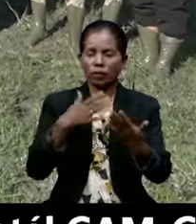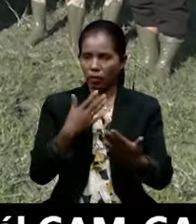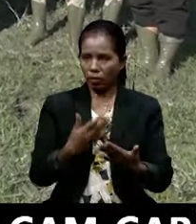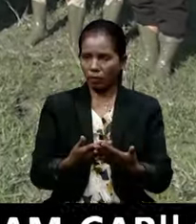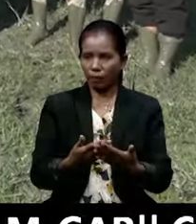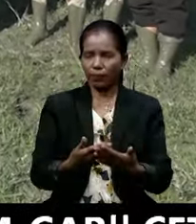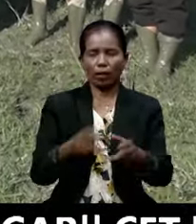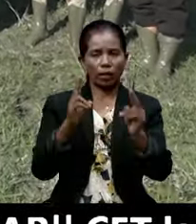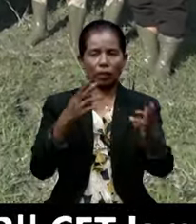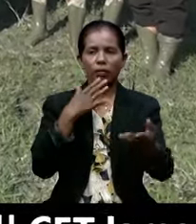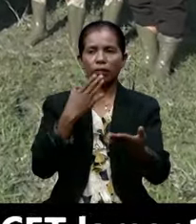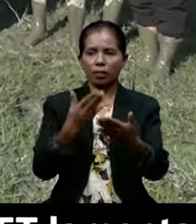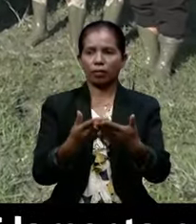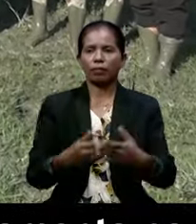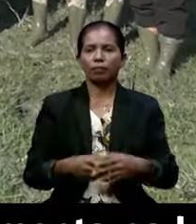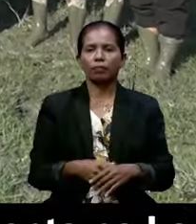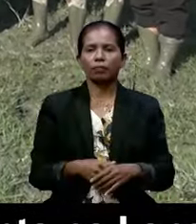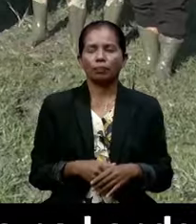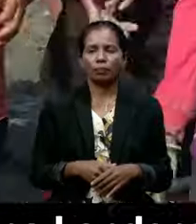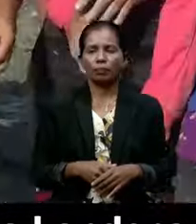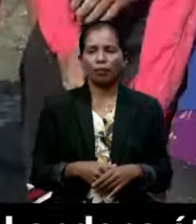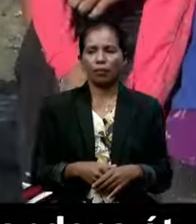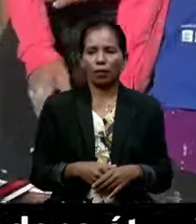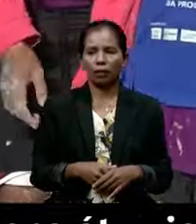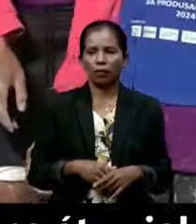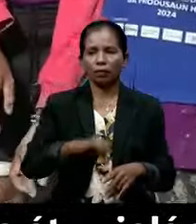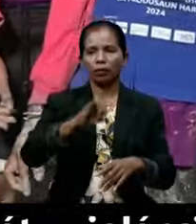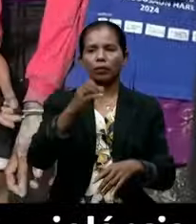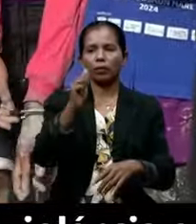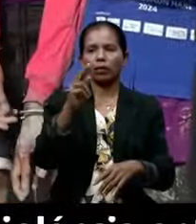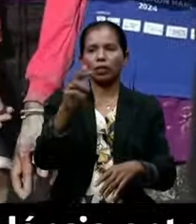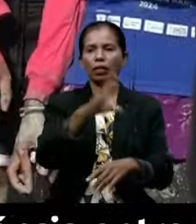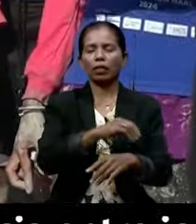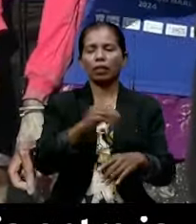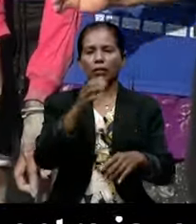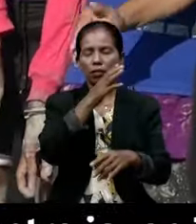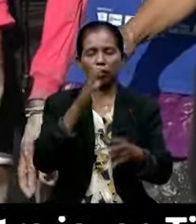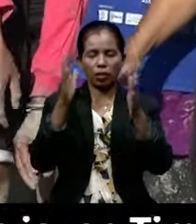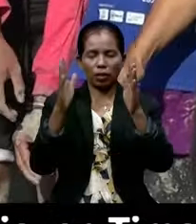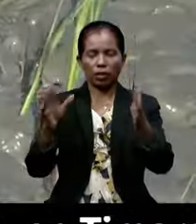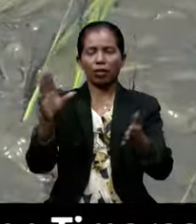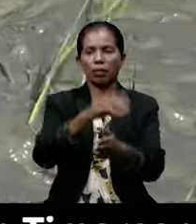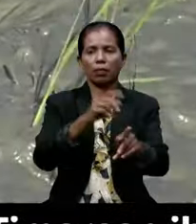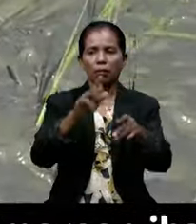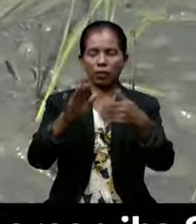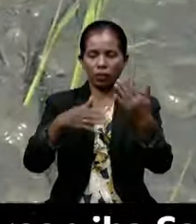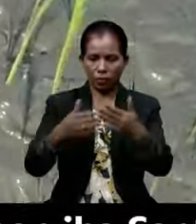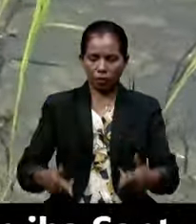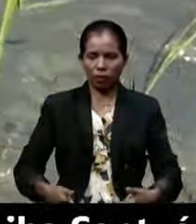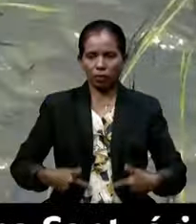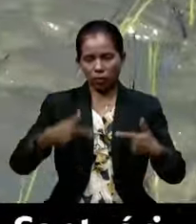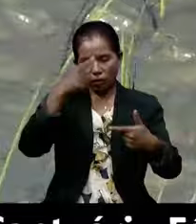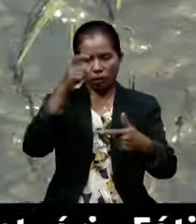lais, dia kualitas. Aplikador Juaninha Karyong Hateten, setor agrikola sai base ba komunidade nya Moris,